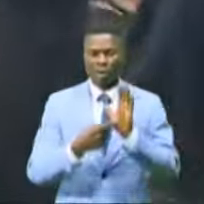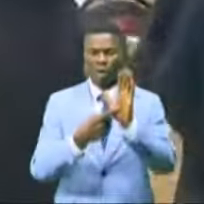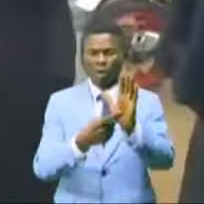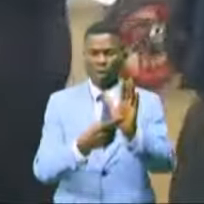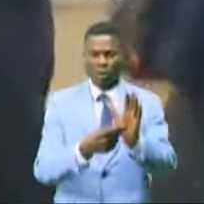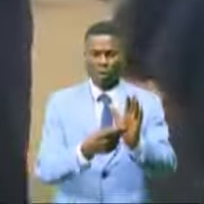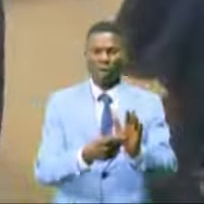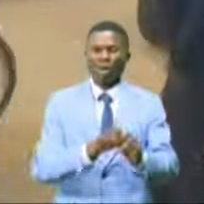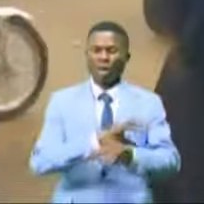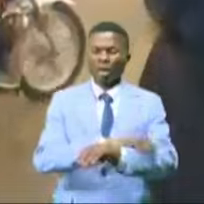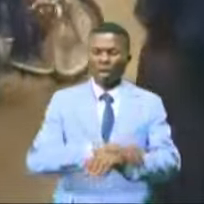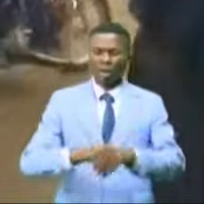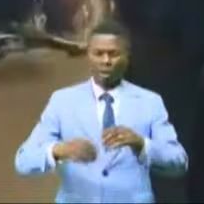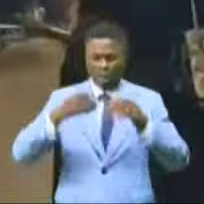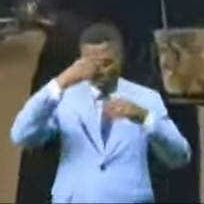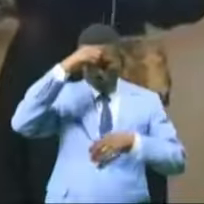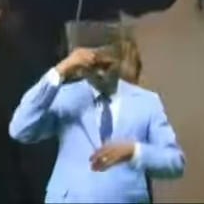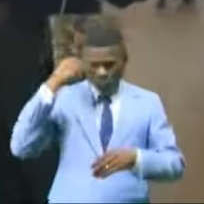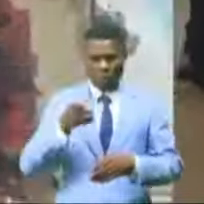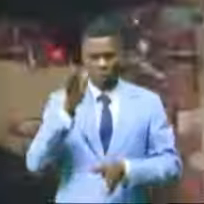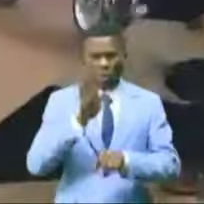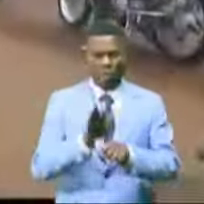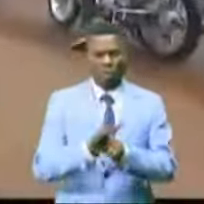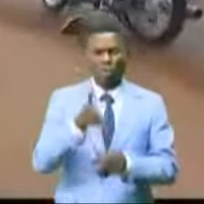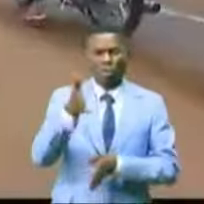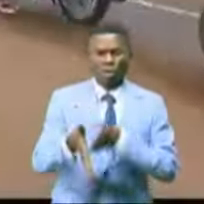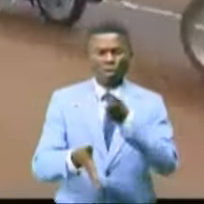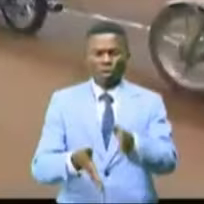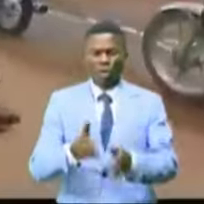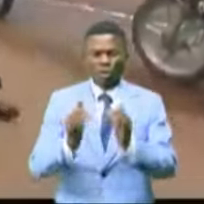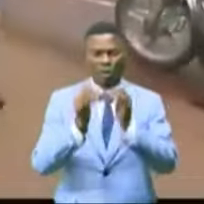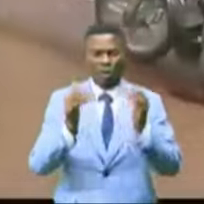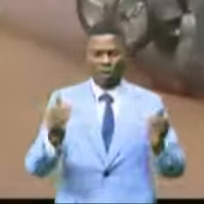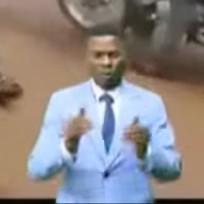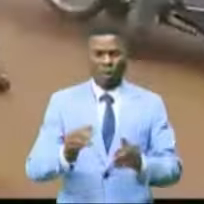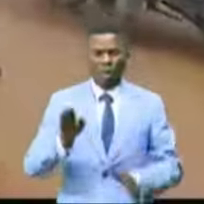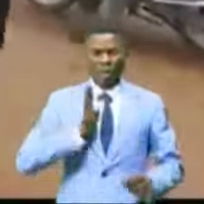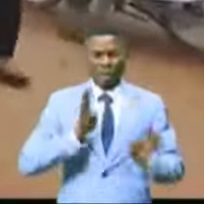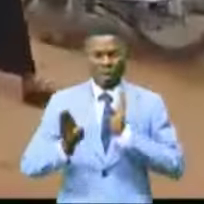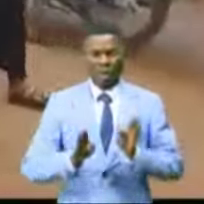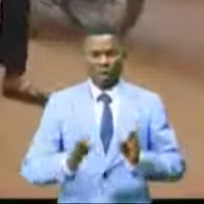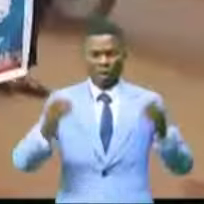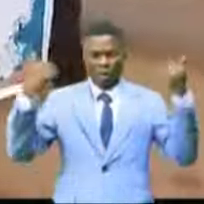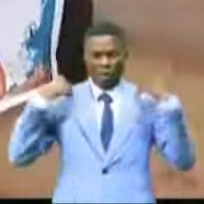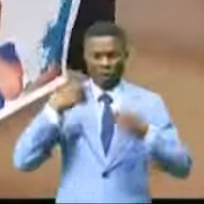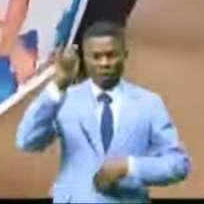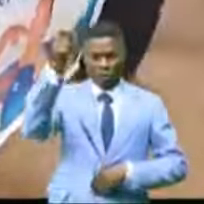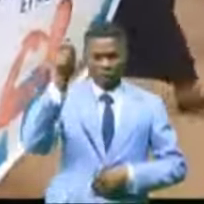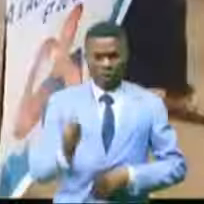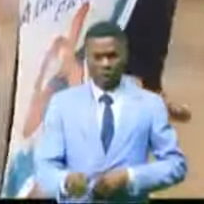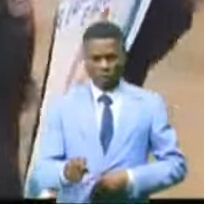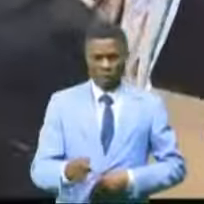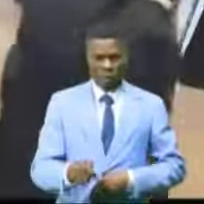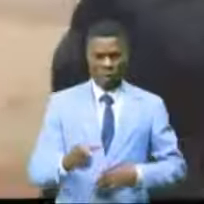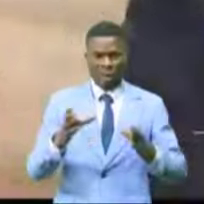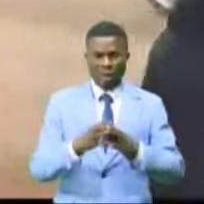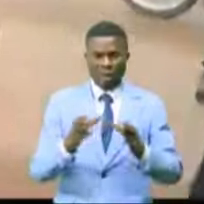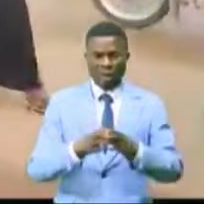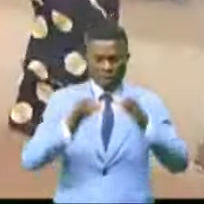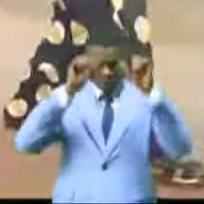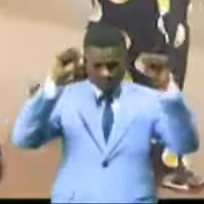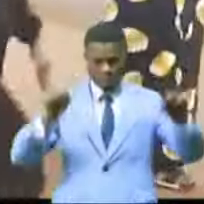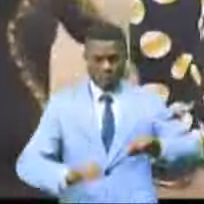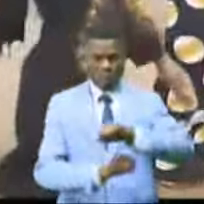leur ras-le-bol à travers plusieurs marches de soutien. À Beni, les épouses à justice militaire, sous le guide de leur